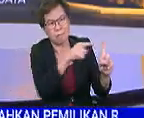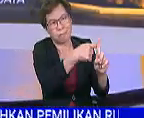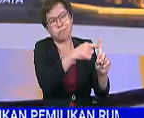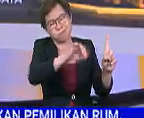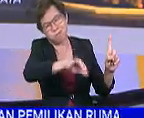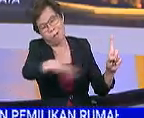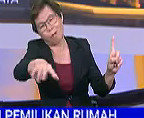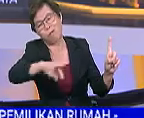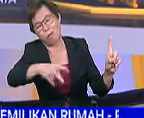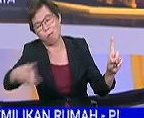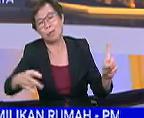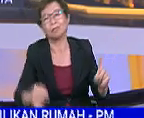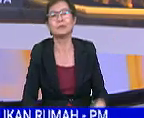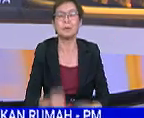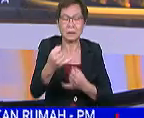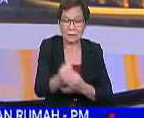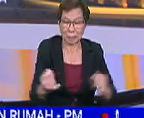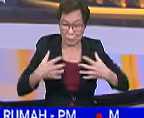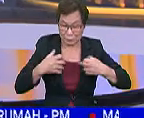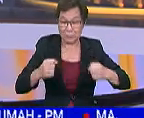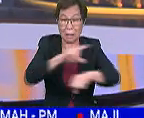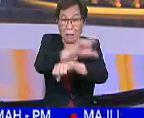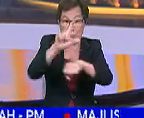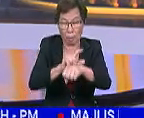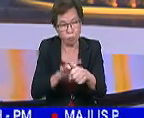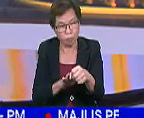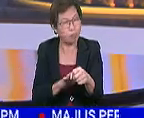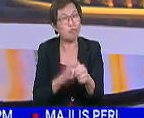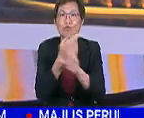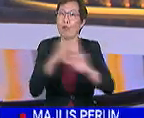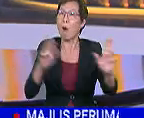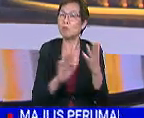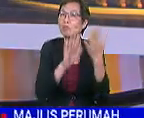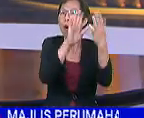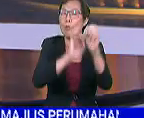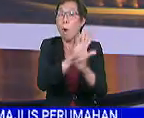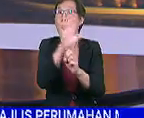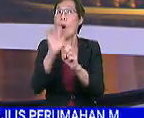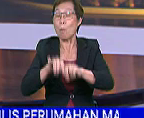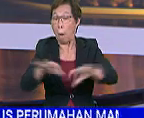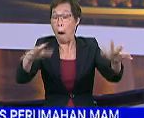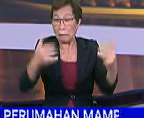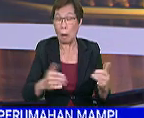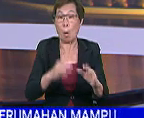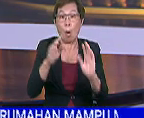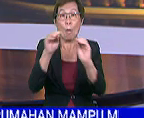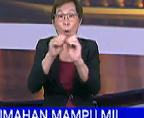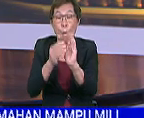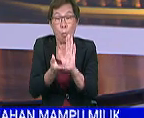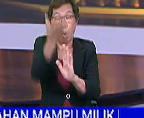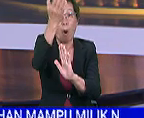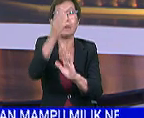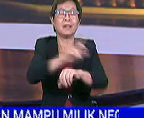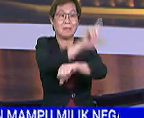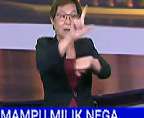positif jabatan kesihatan Labuan bersedia sepenuhnya menghadapi trend penularan covid-19 yang meningkat di wilayah berkenaan